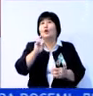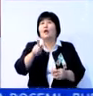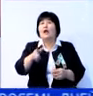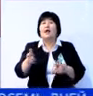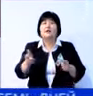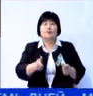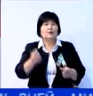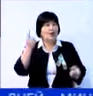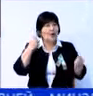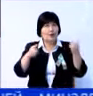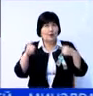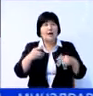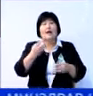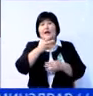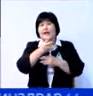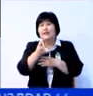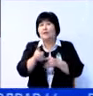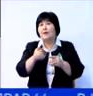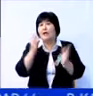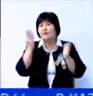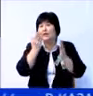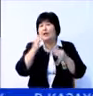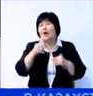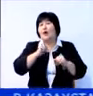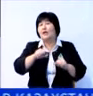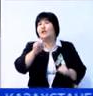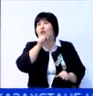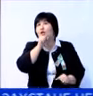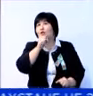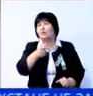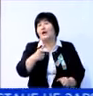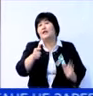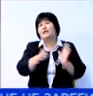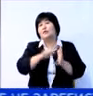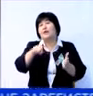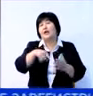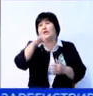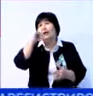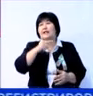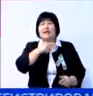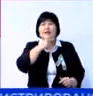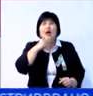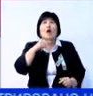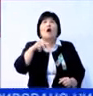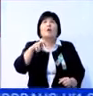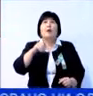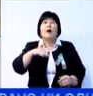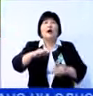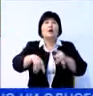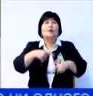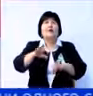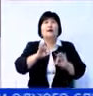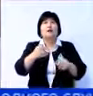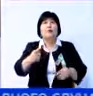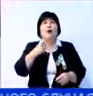подошли очень творчески. Снимался мини-фильм о героическом дедушке в 7 городах Казахстана и России. Потомки фронтовика рассказали